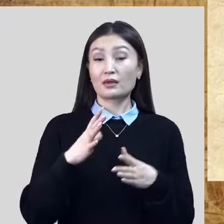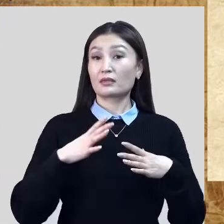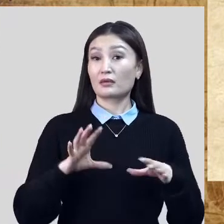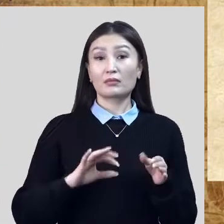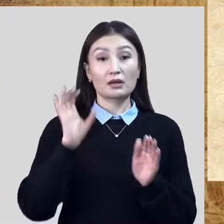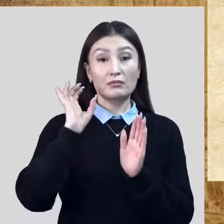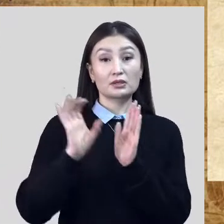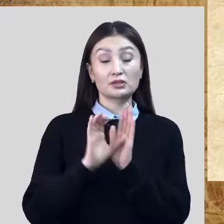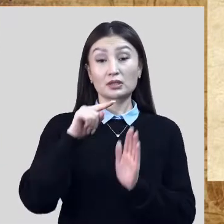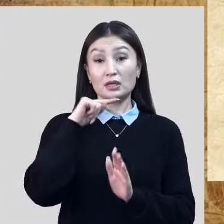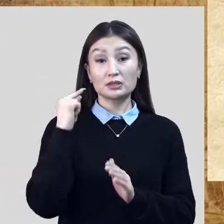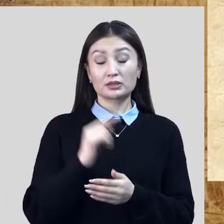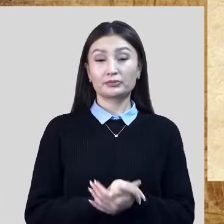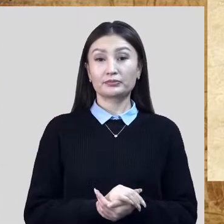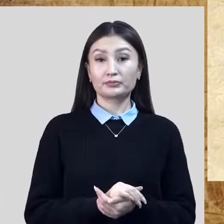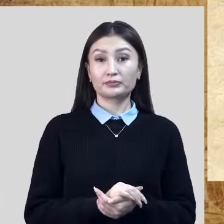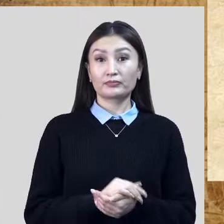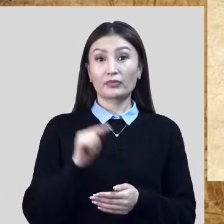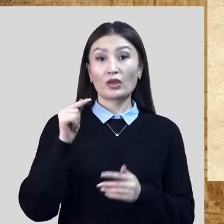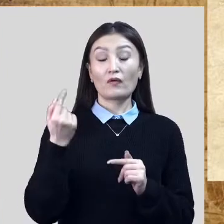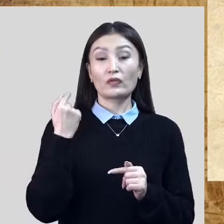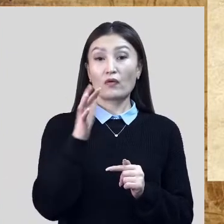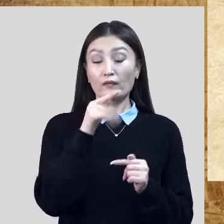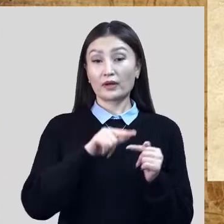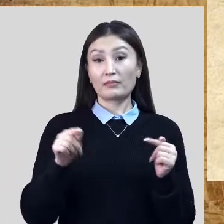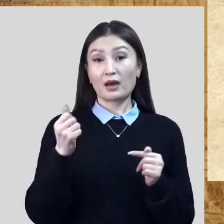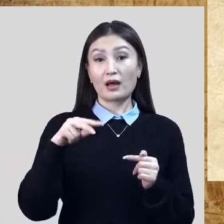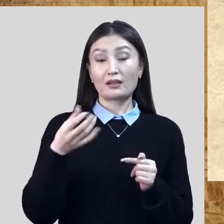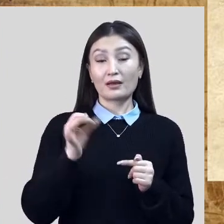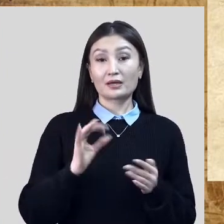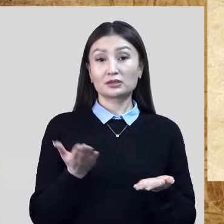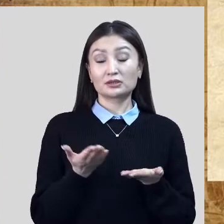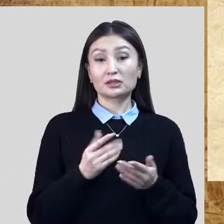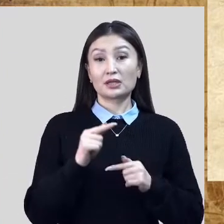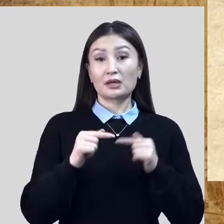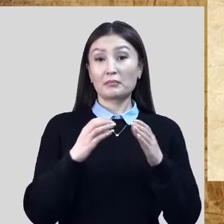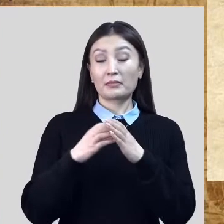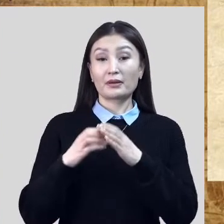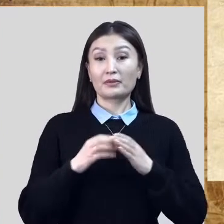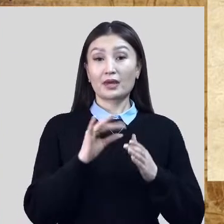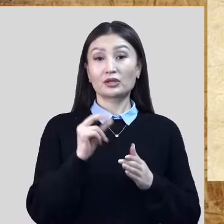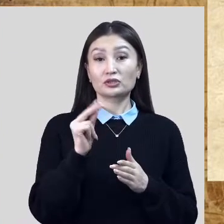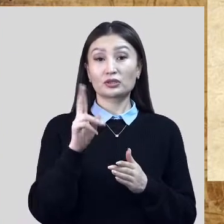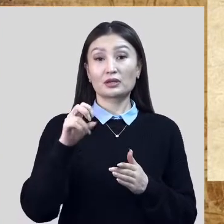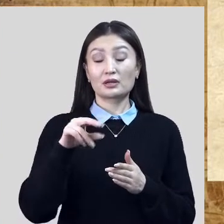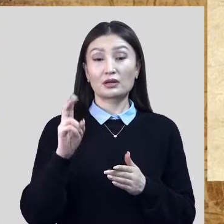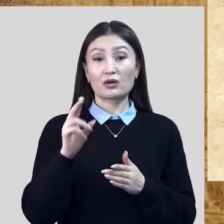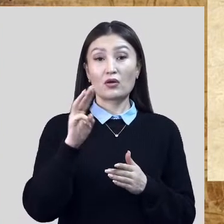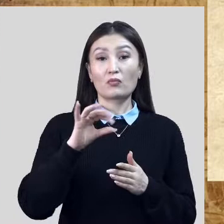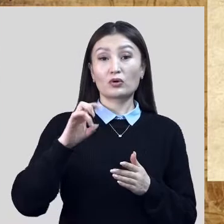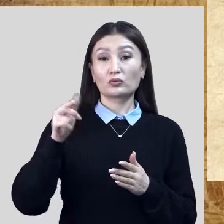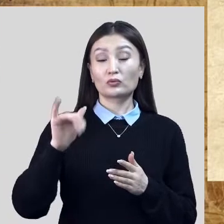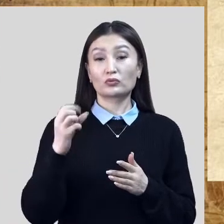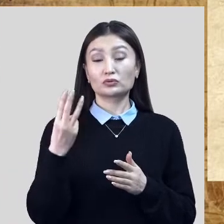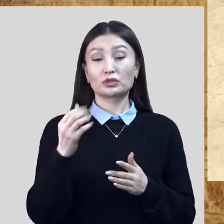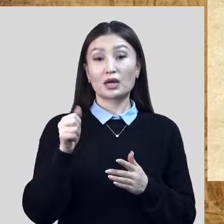были подчинены России. В то время Алай населяли племена Ичкилик, Монгуш,